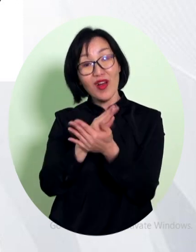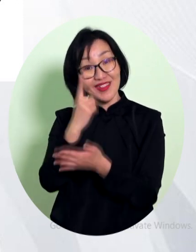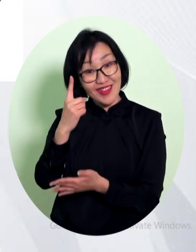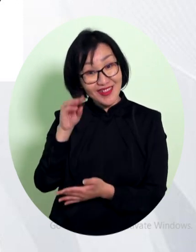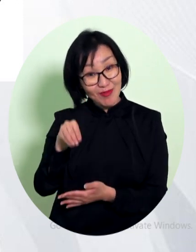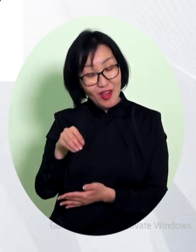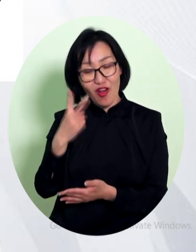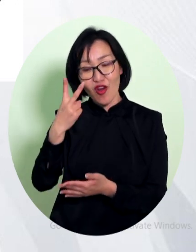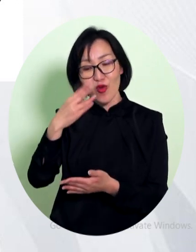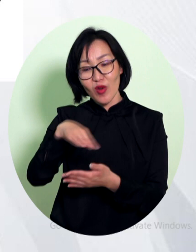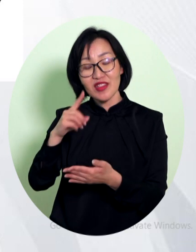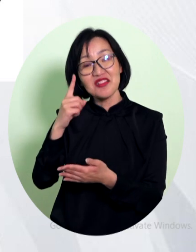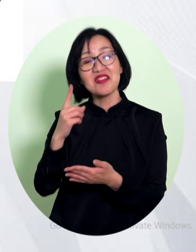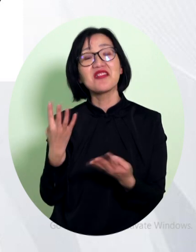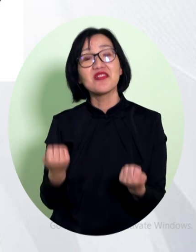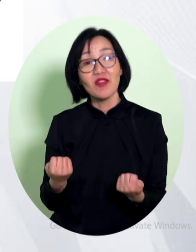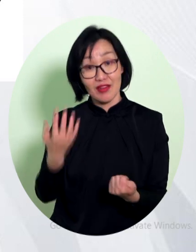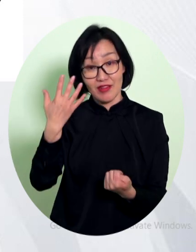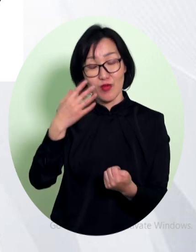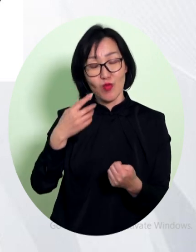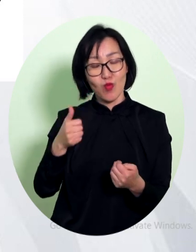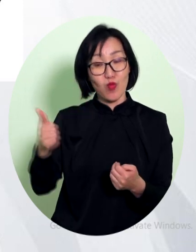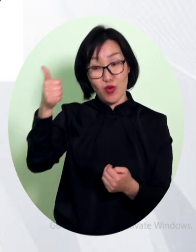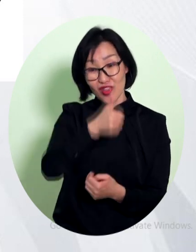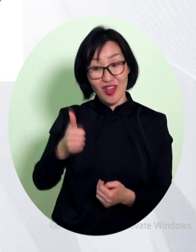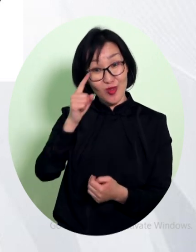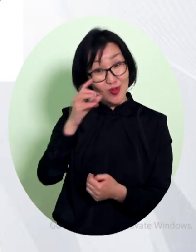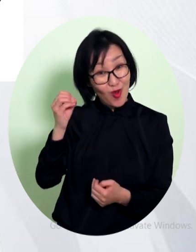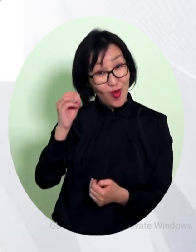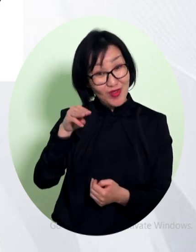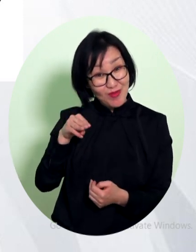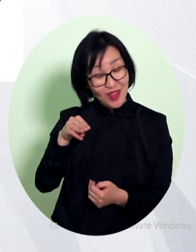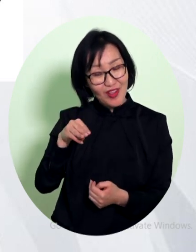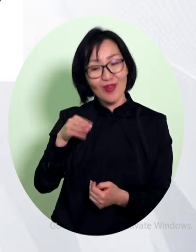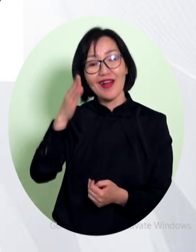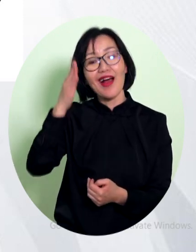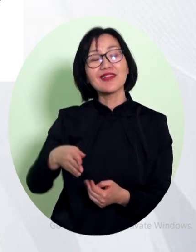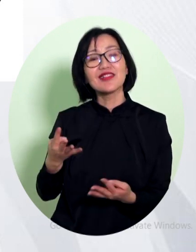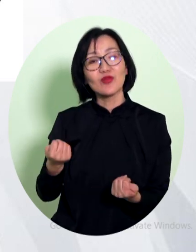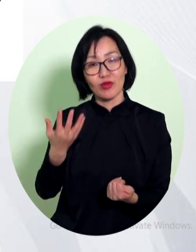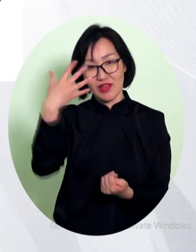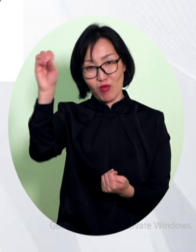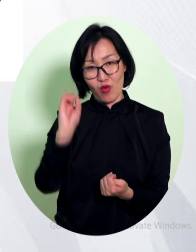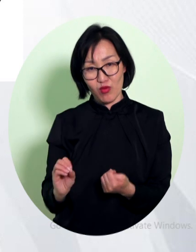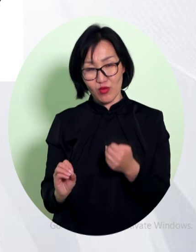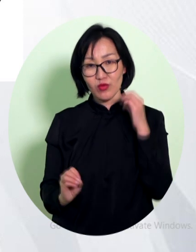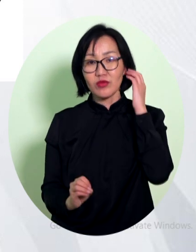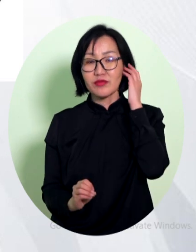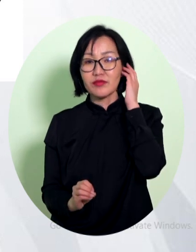2.1. Хэдэн хувь вэ? 2.1 нь бүтнээрээ 100% юм чинь хагас нь 50% байна.